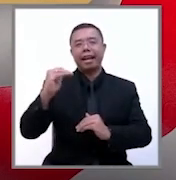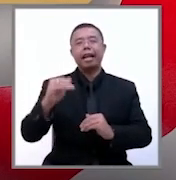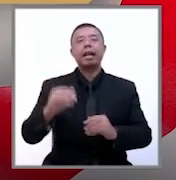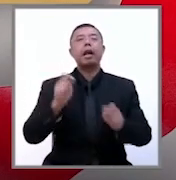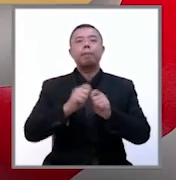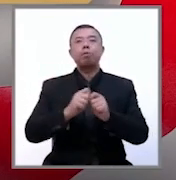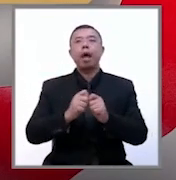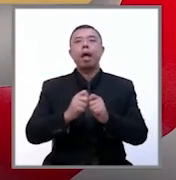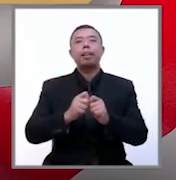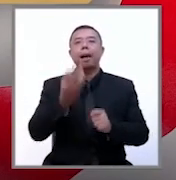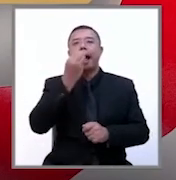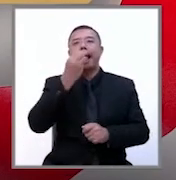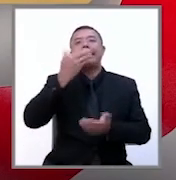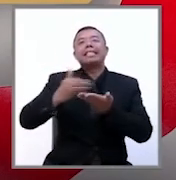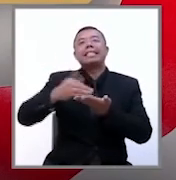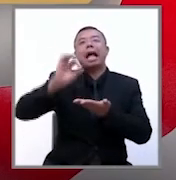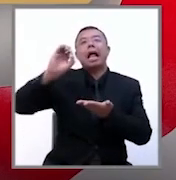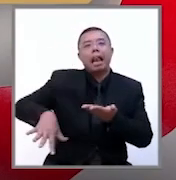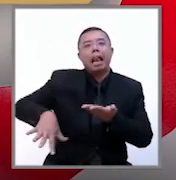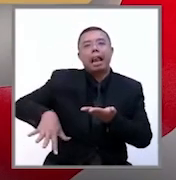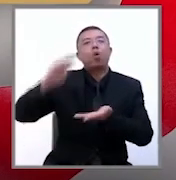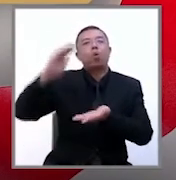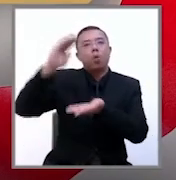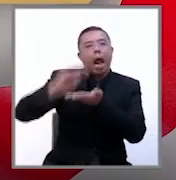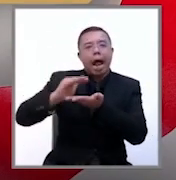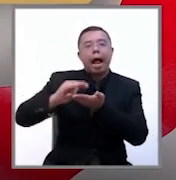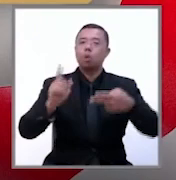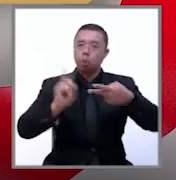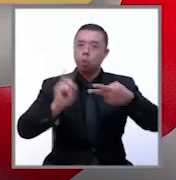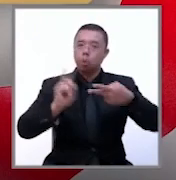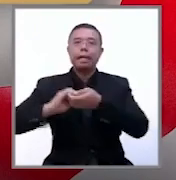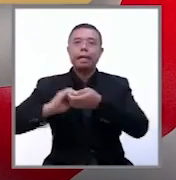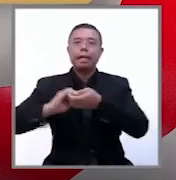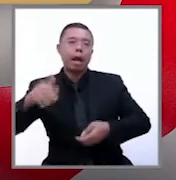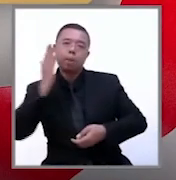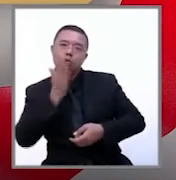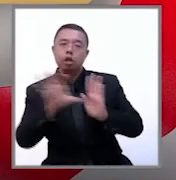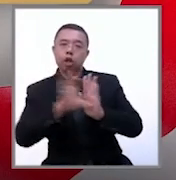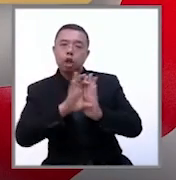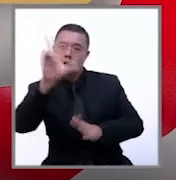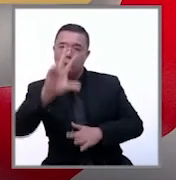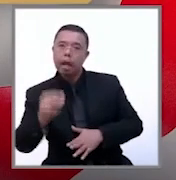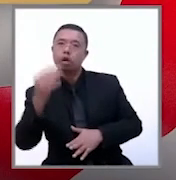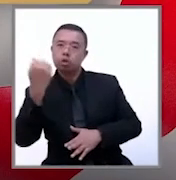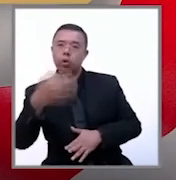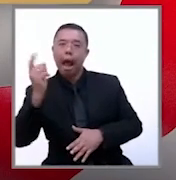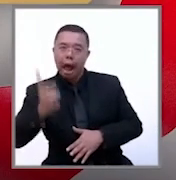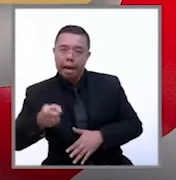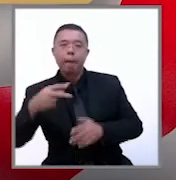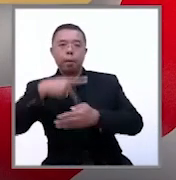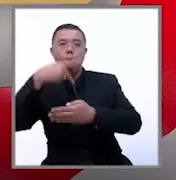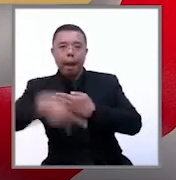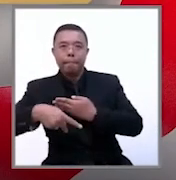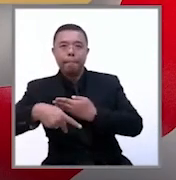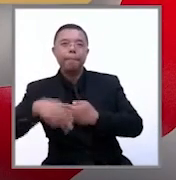atau food waste lalu tentu saja kita harus mengandeng anak-anak muda misalnya di Jabar sudah ada program petani